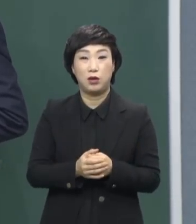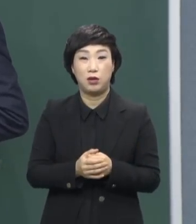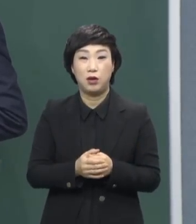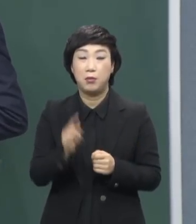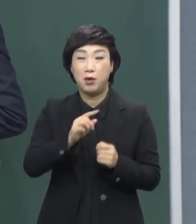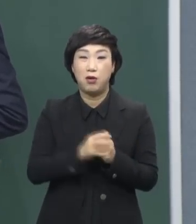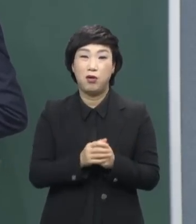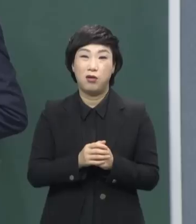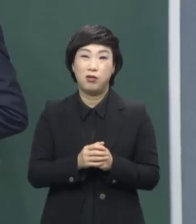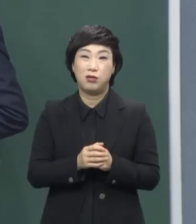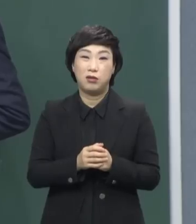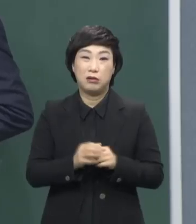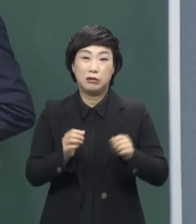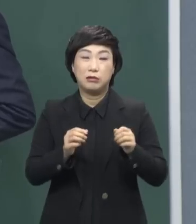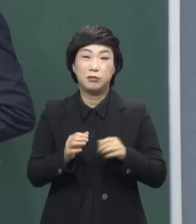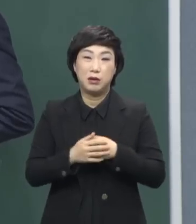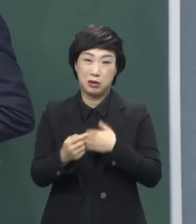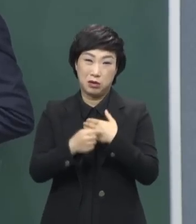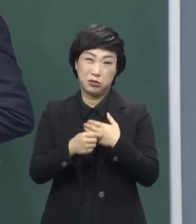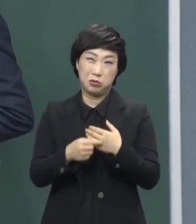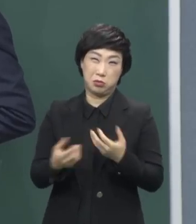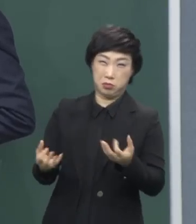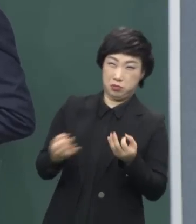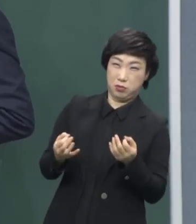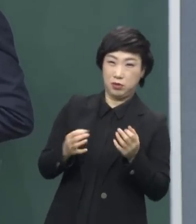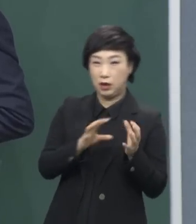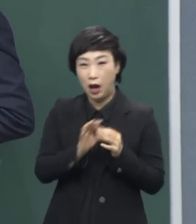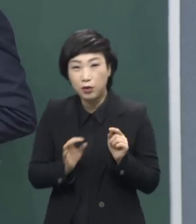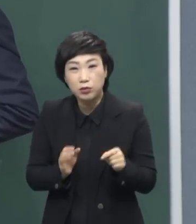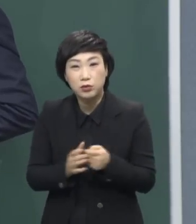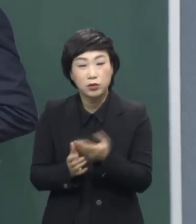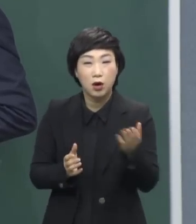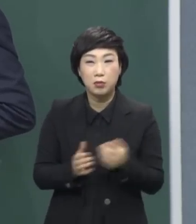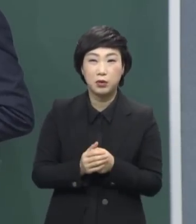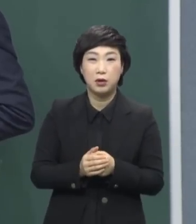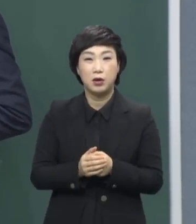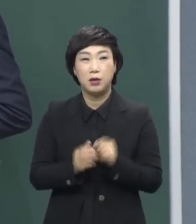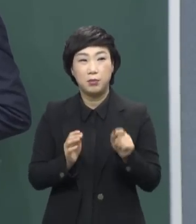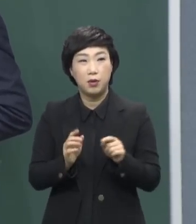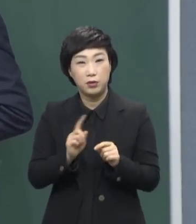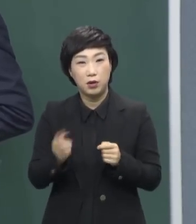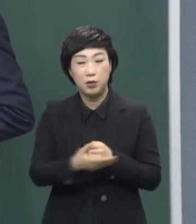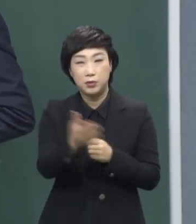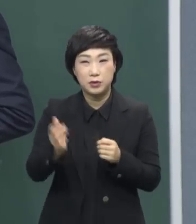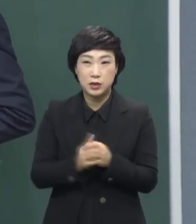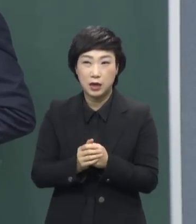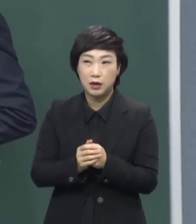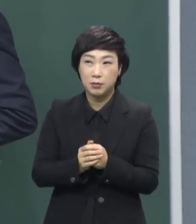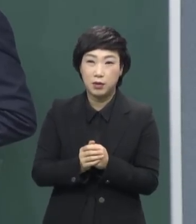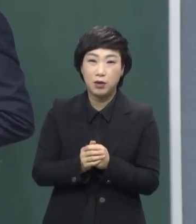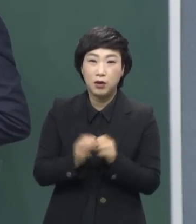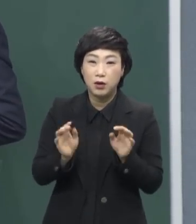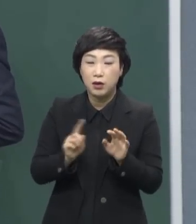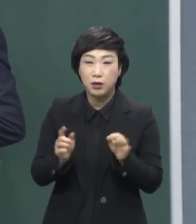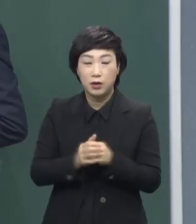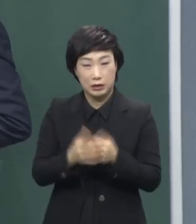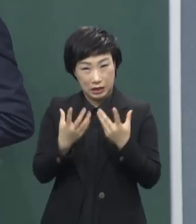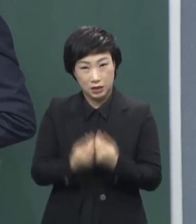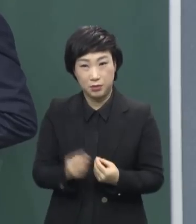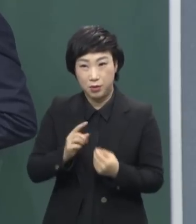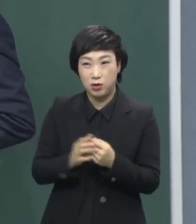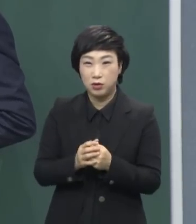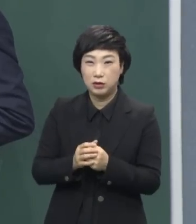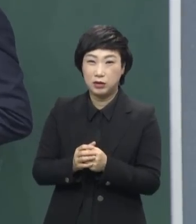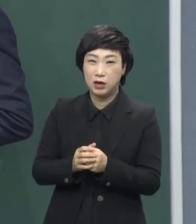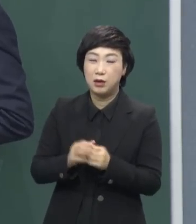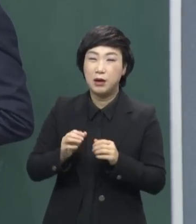사람, 날랄랄라는 사람, 이런 사람들은 상당히 뭐 이 시대에서 뒤떨어진 사람, 이 사람